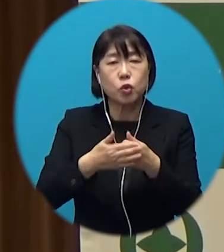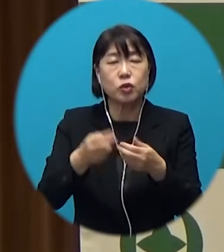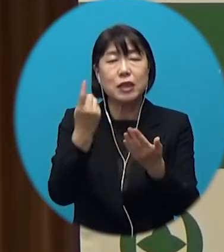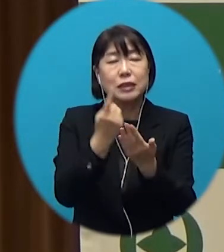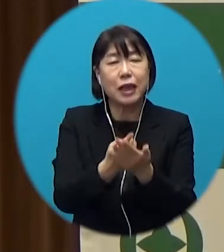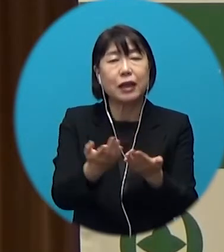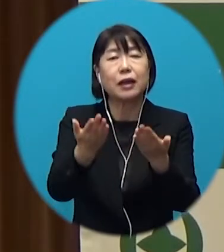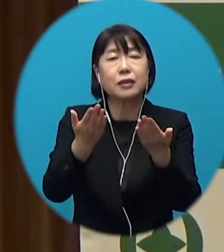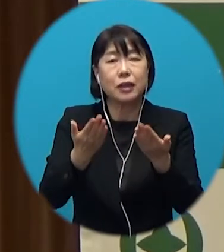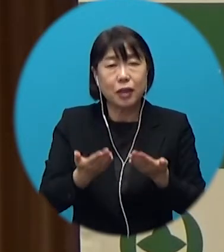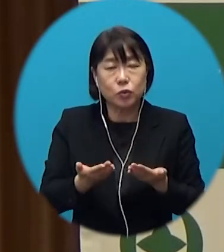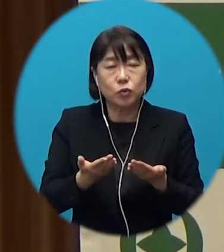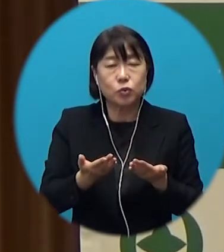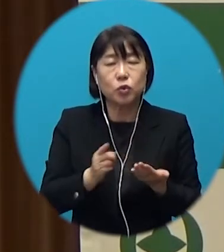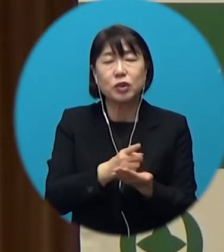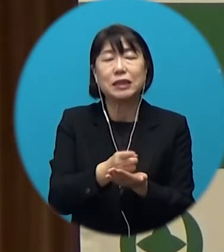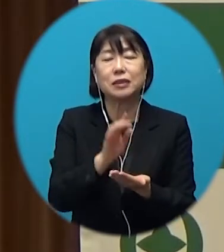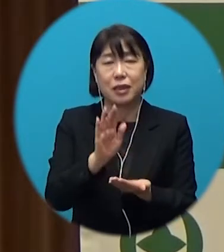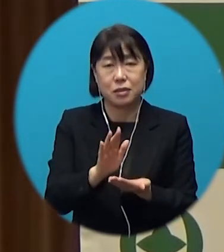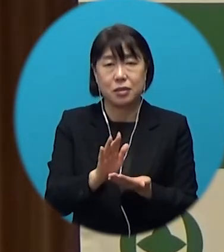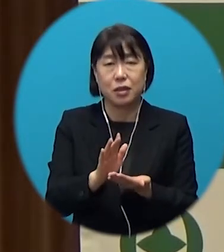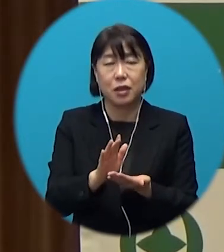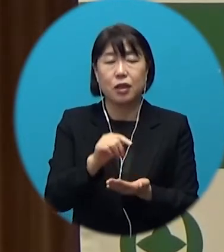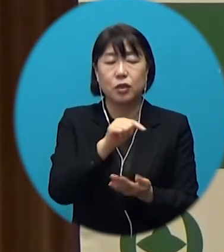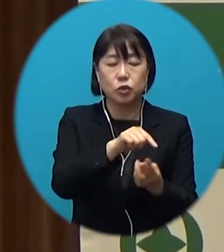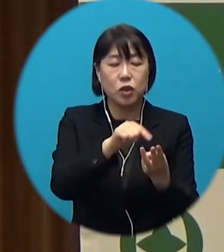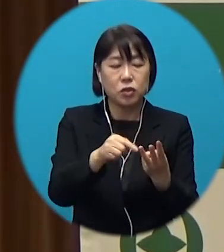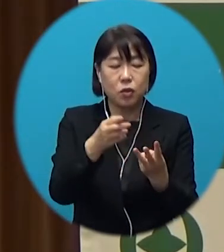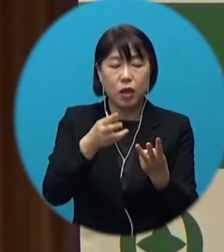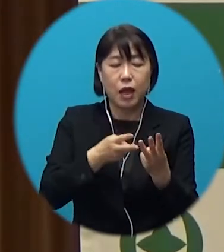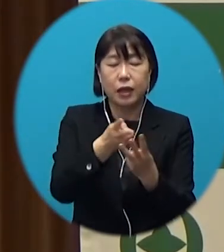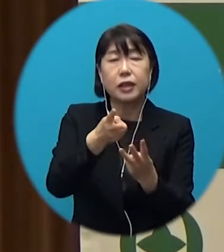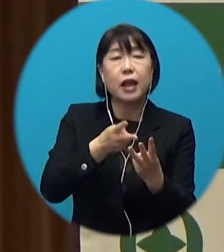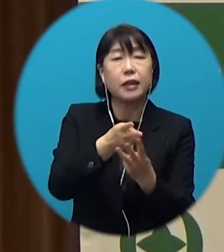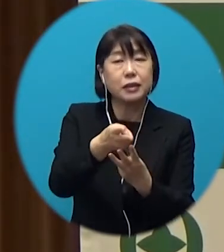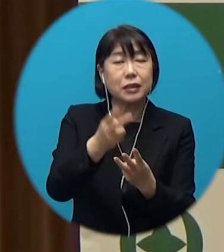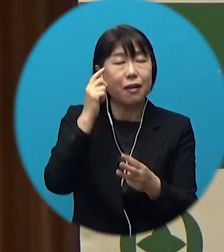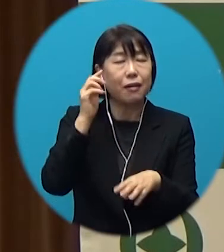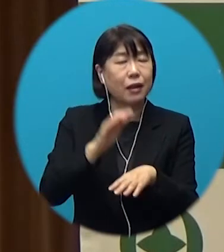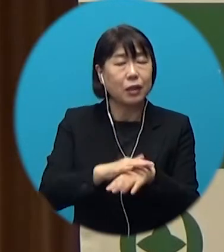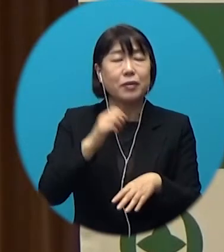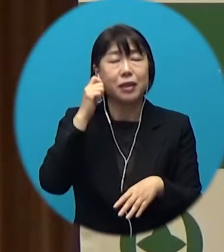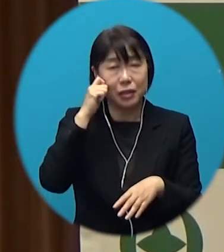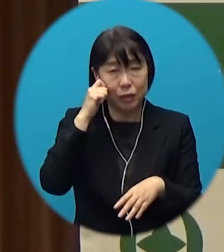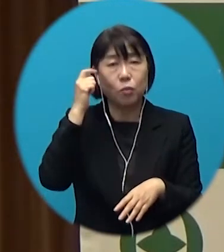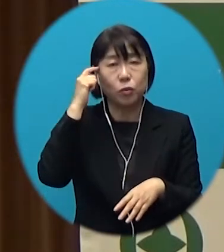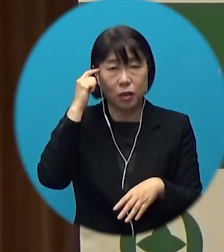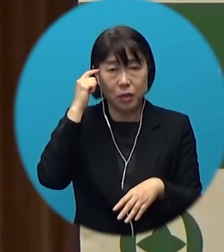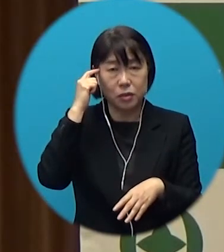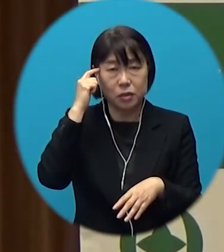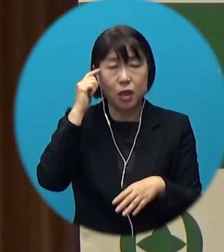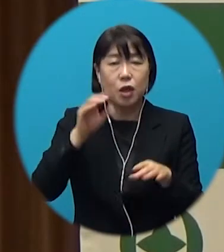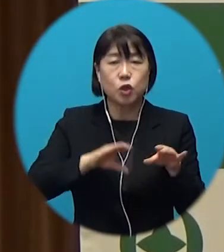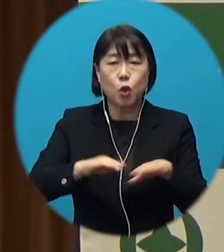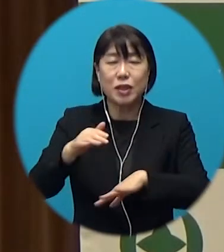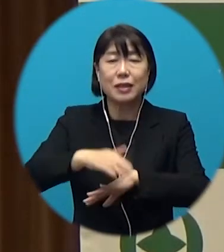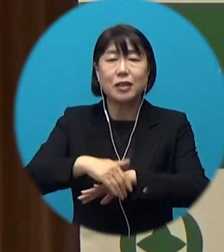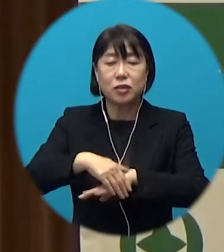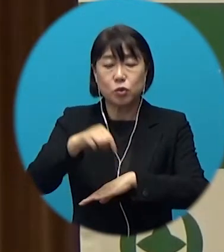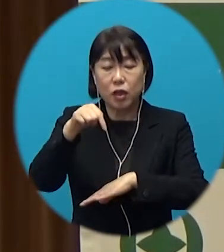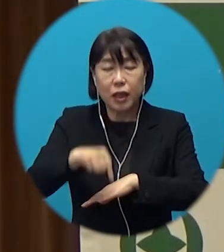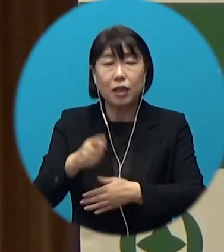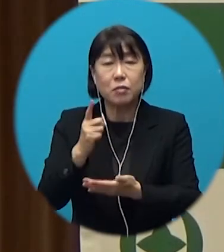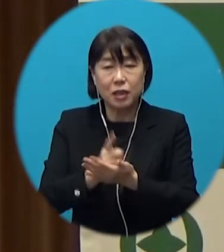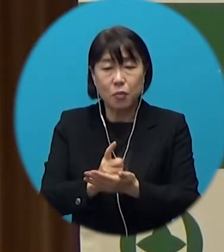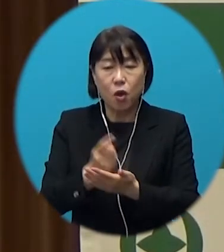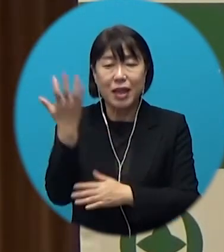画していただきたいという趣旨なんですけれども、それぞれ切り離して考えることができないというふうに思っ っておりまして、行政手続きそのものについてみても、役所と